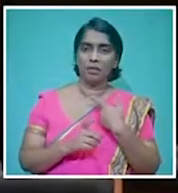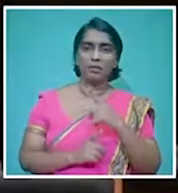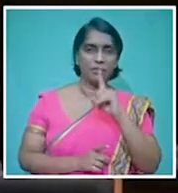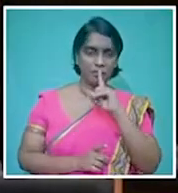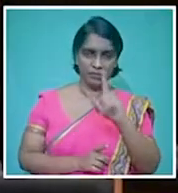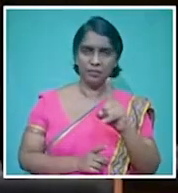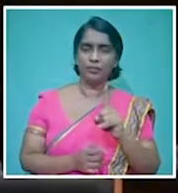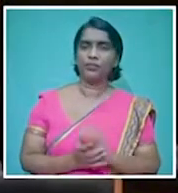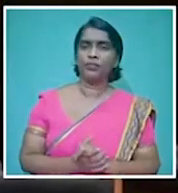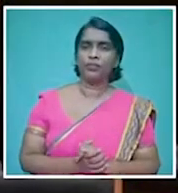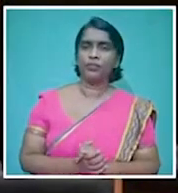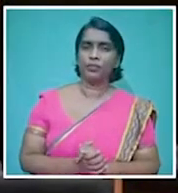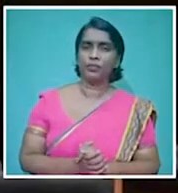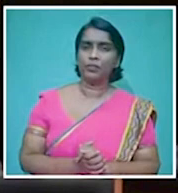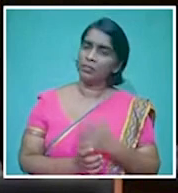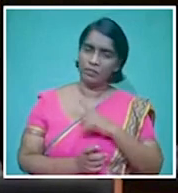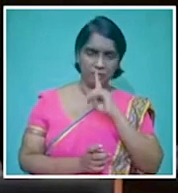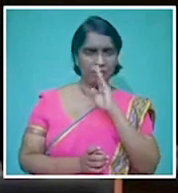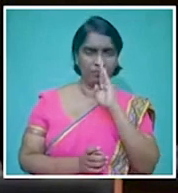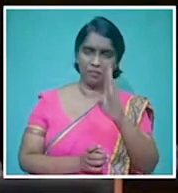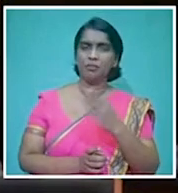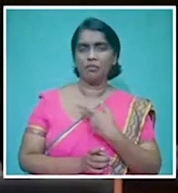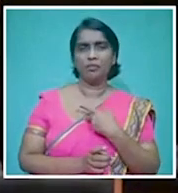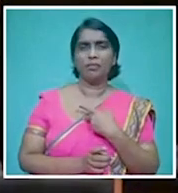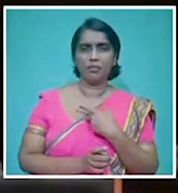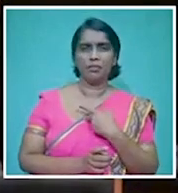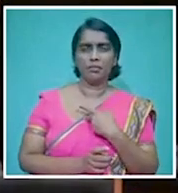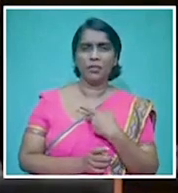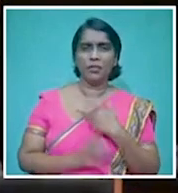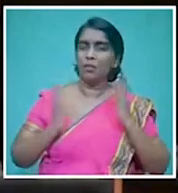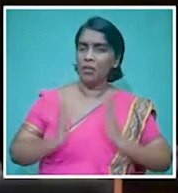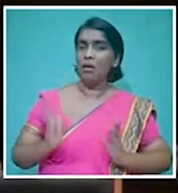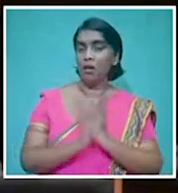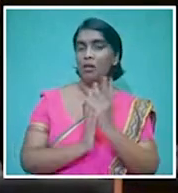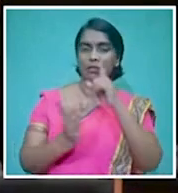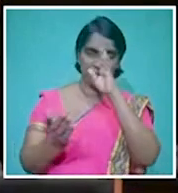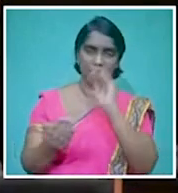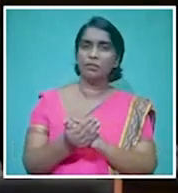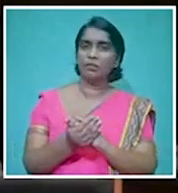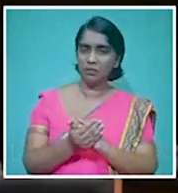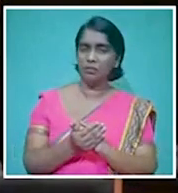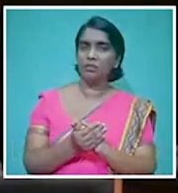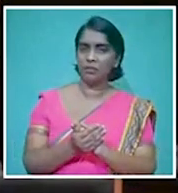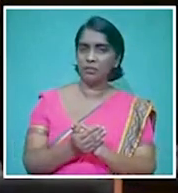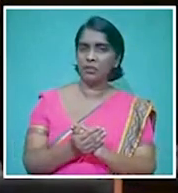කියනවා මම එක කෙලින් කියන්නම් මොකද මටත් ඕනේ මානව හිමිකම් ආරක්ෂා කරන්න